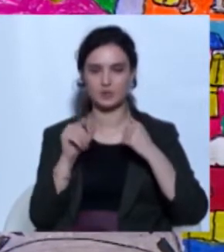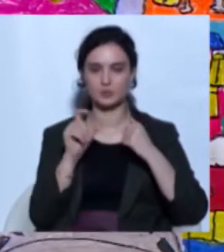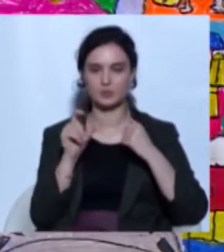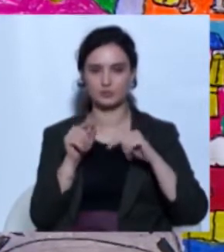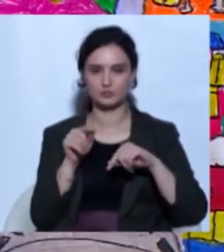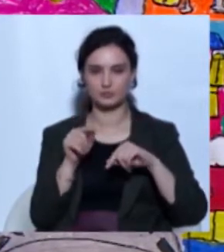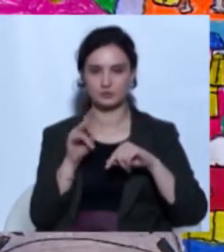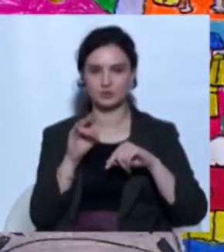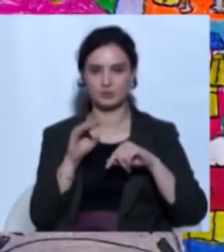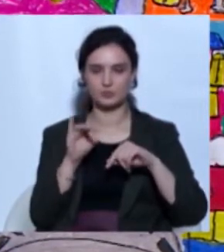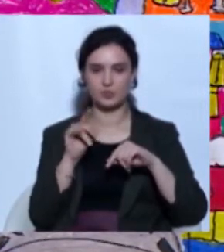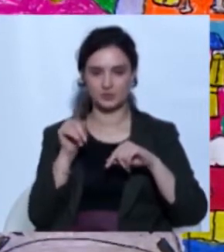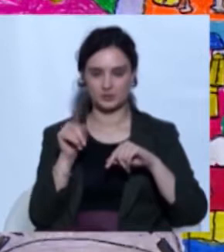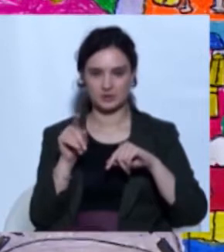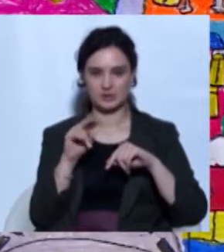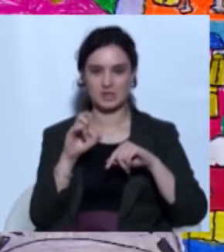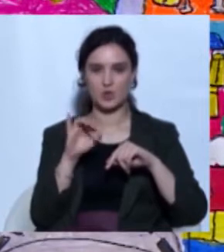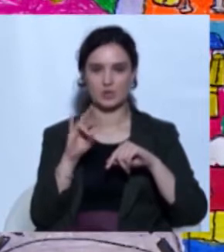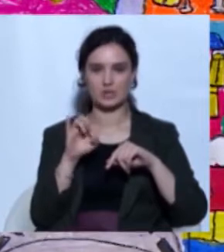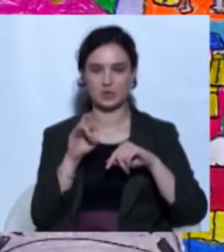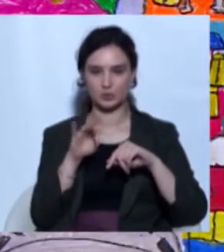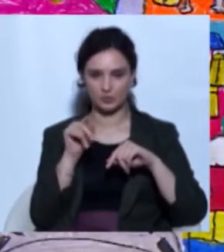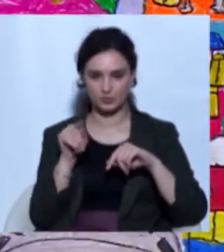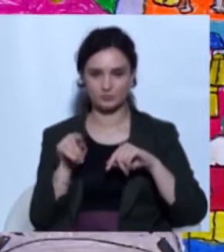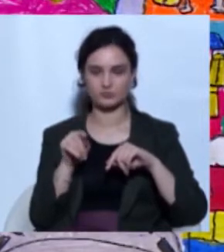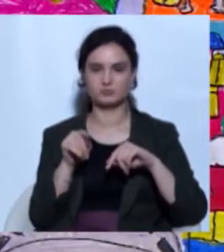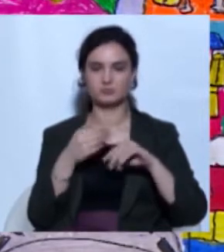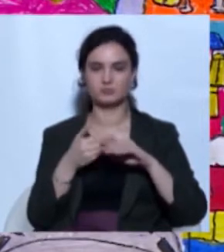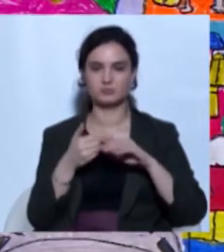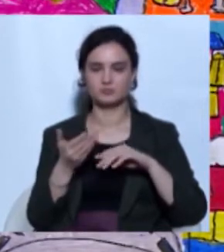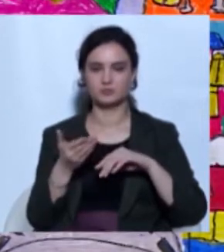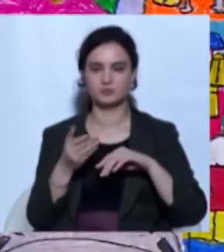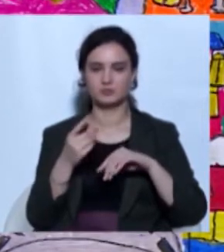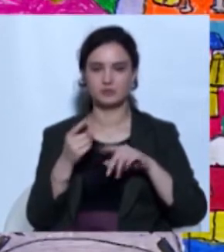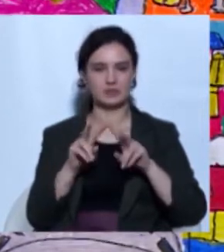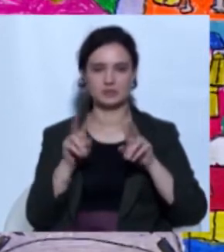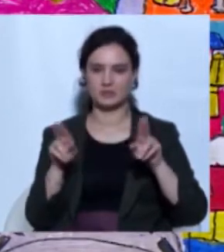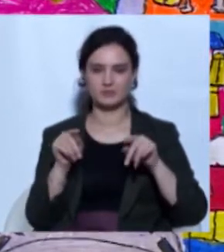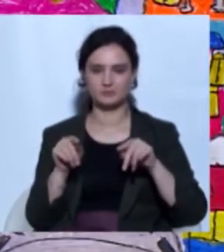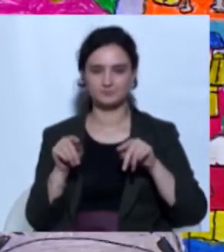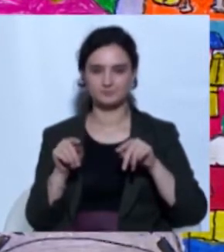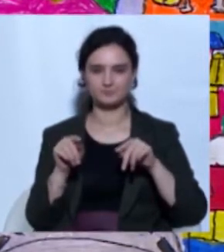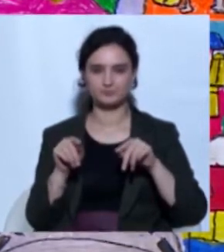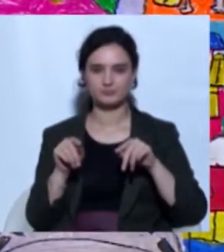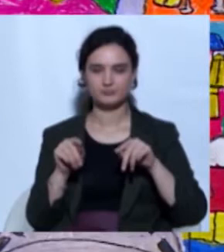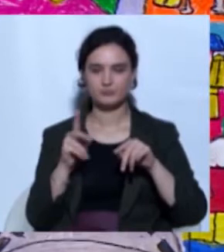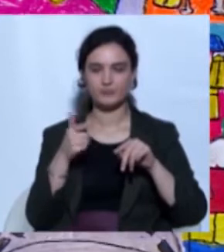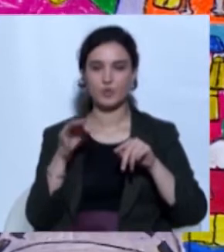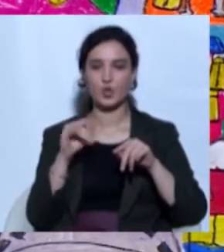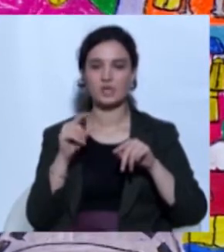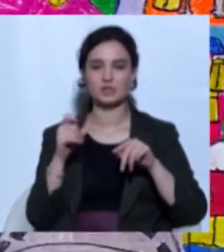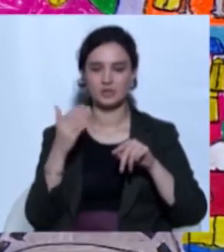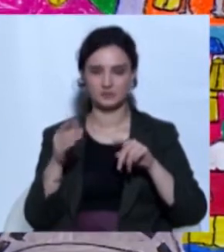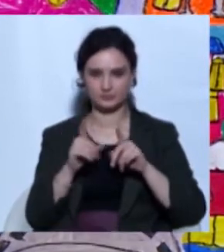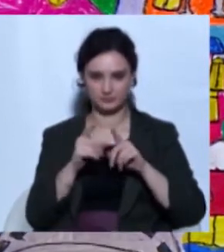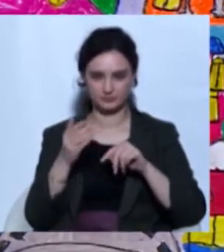ლურჯი. ნიუტონთანაც, ლეონარდოსთანაც, ერთი და ერთი, ერთით გოეთესთან,